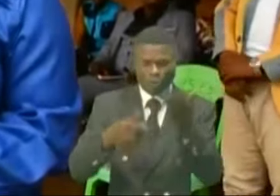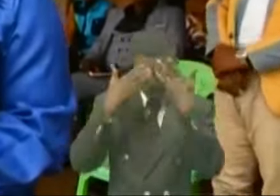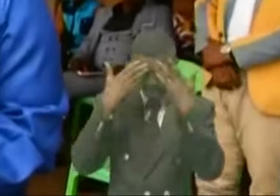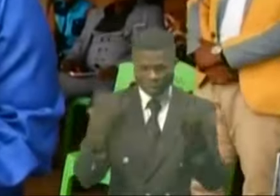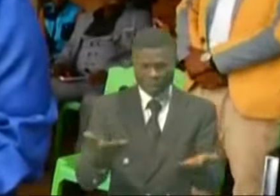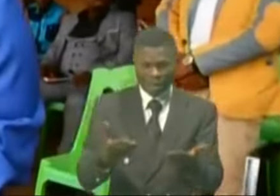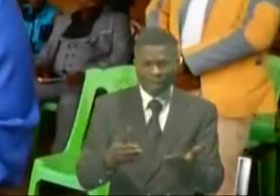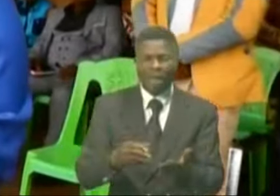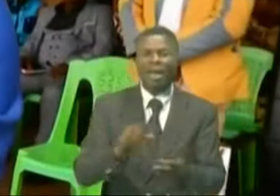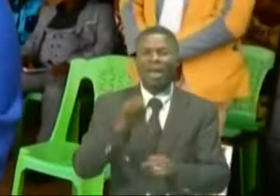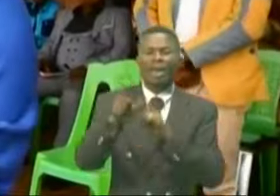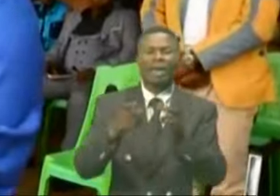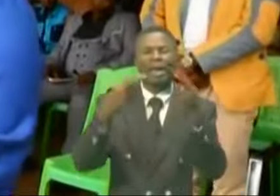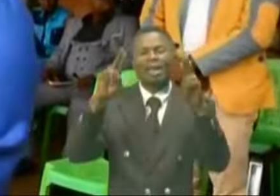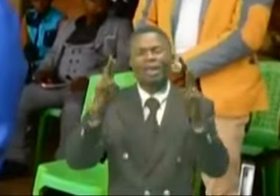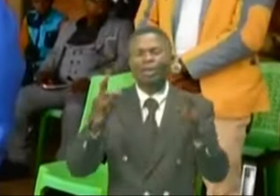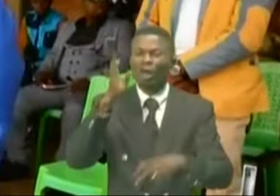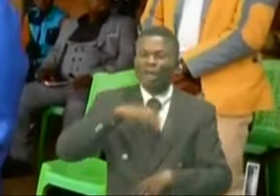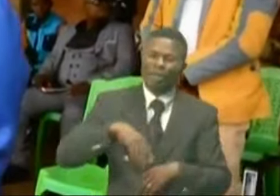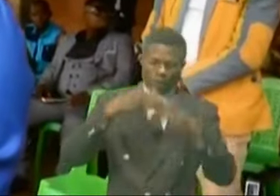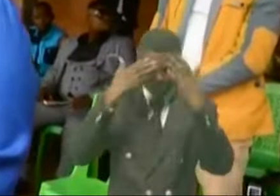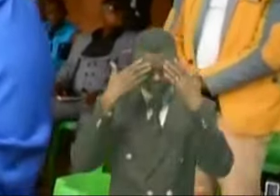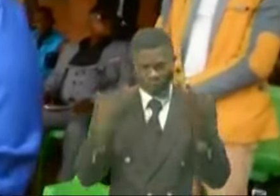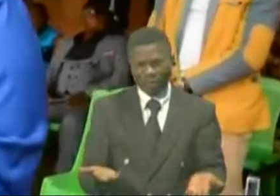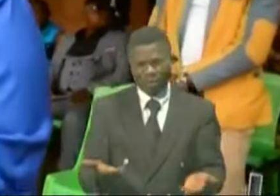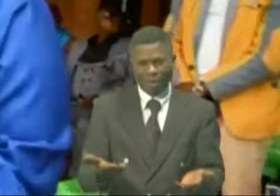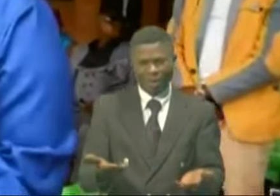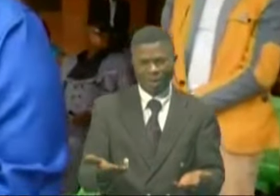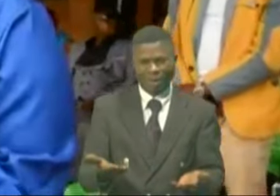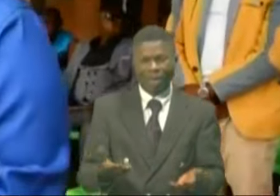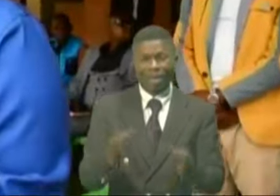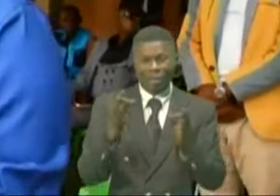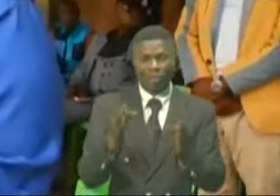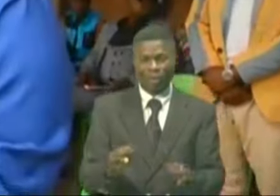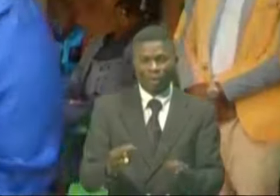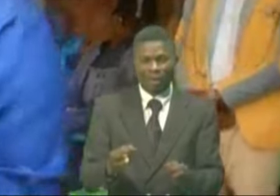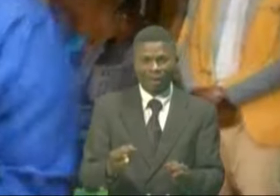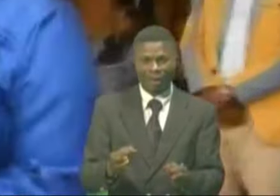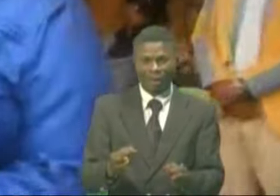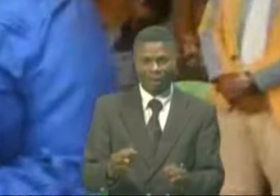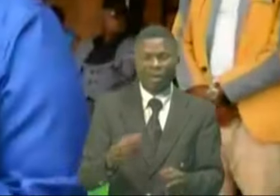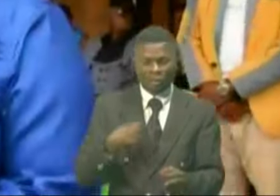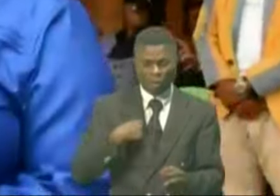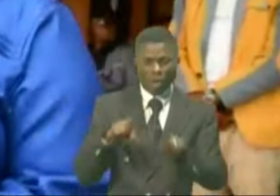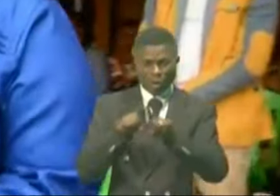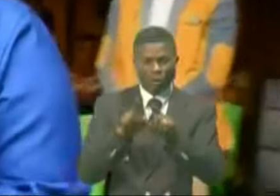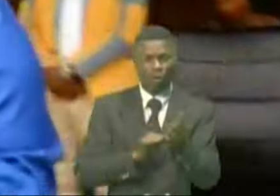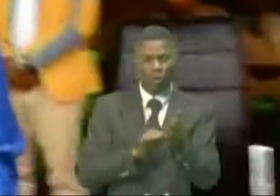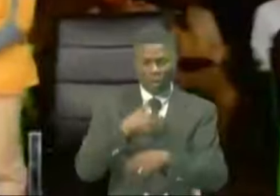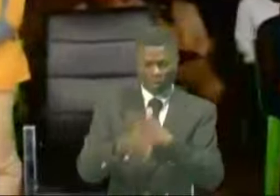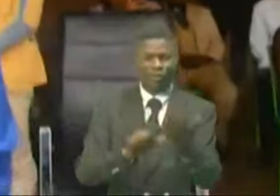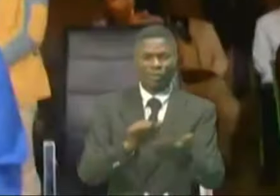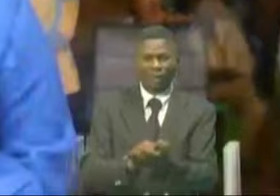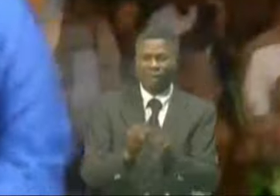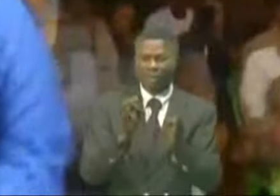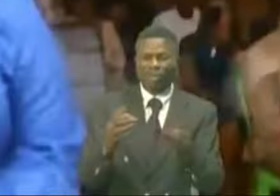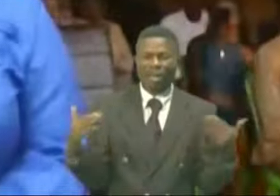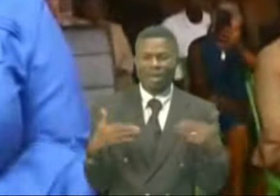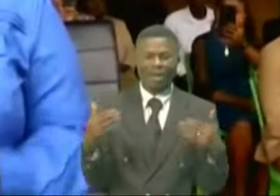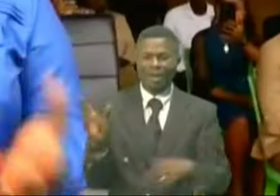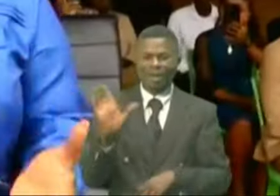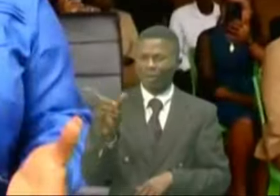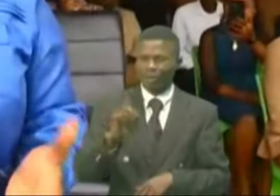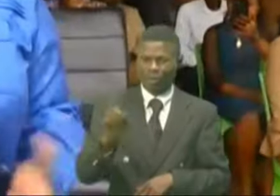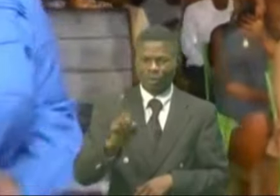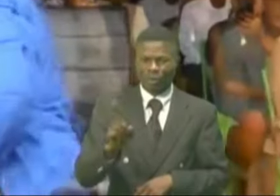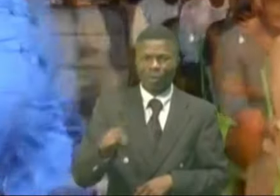va marcher ou pas, on ne sait pas si on va réussir ou pas. Nous sommes tous passés par là aussi, mais il n'y a rien d'extraordinaire. Ce